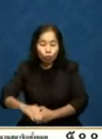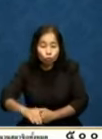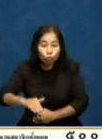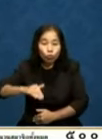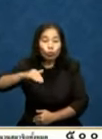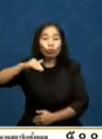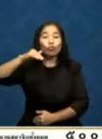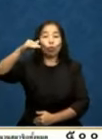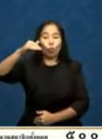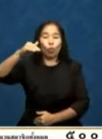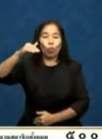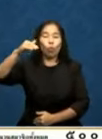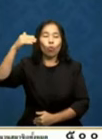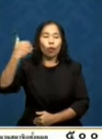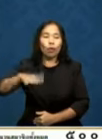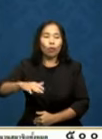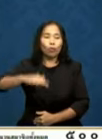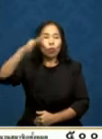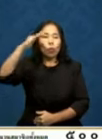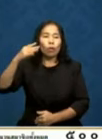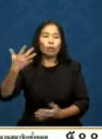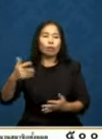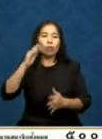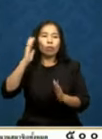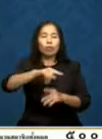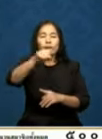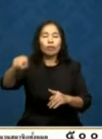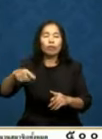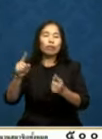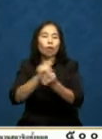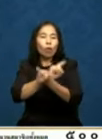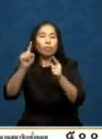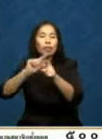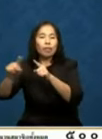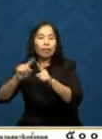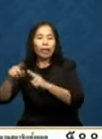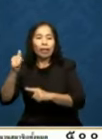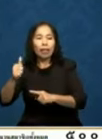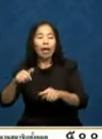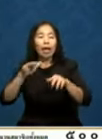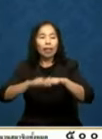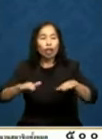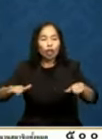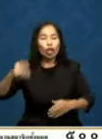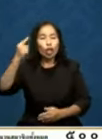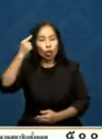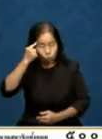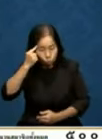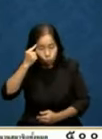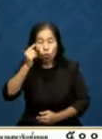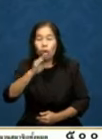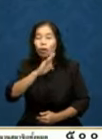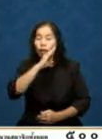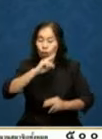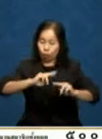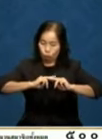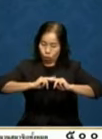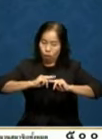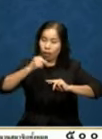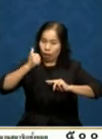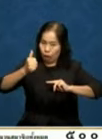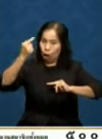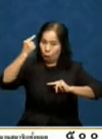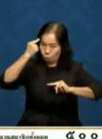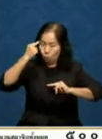คะที่เราต้องสร้างตัวตนใช่ไหมคะหรือว่าอยากได้ความยอมรับจากคนอื่นเด็กเหล่านี้ค่ะถ้าเขามีความยอมรับในตัวเองนะคะแล้วเขามี